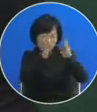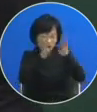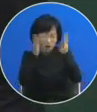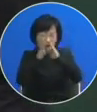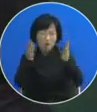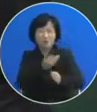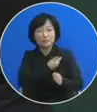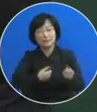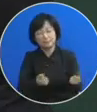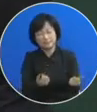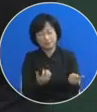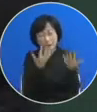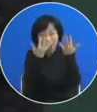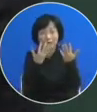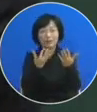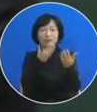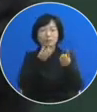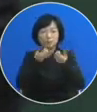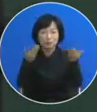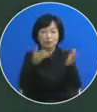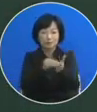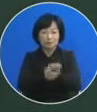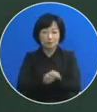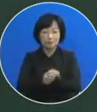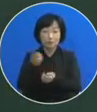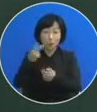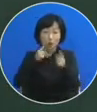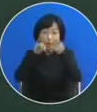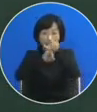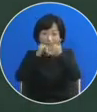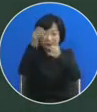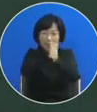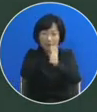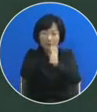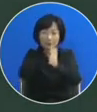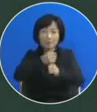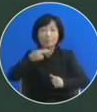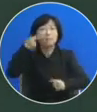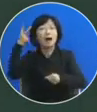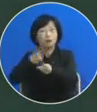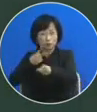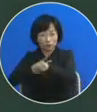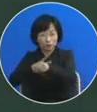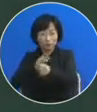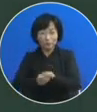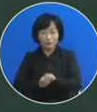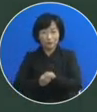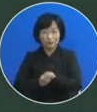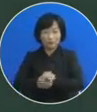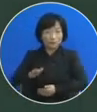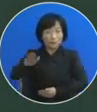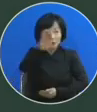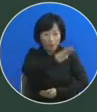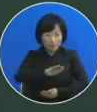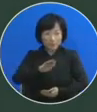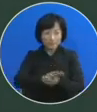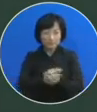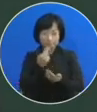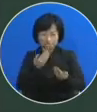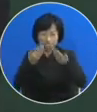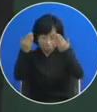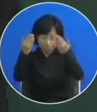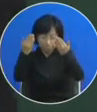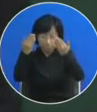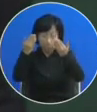붙잡은 바울입니다. And especially Paul who held to this covenant. 오늘 여러분이 생명 거는 중요한 믿음 언약 붙잡으시길 바랍니다. And today may you grab